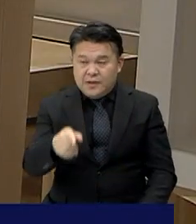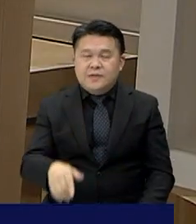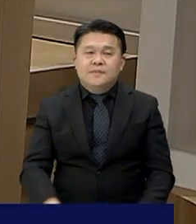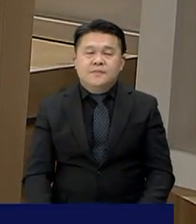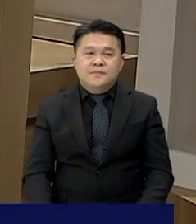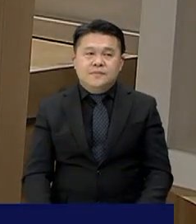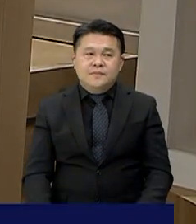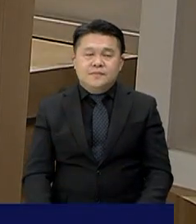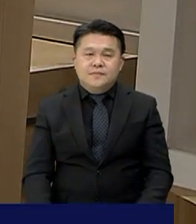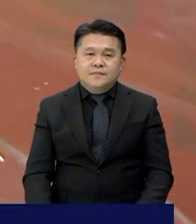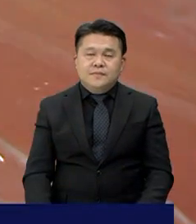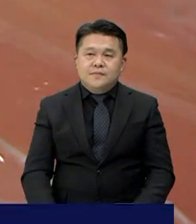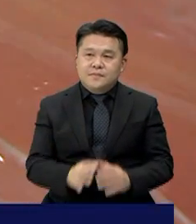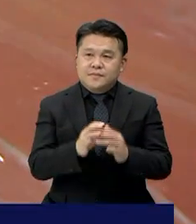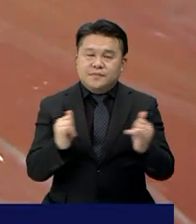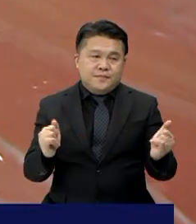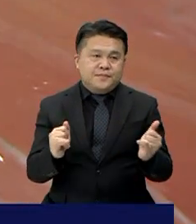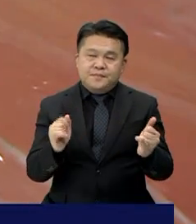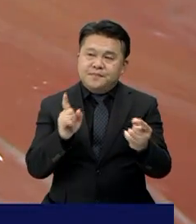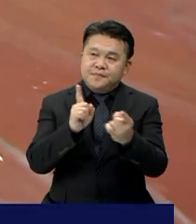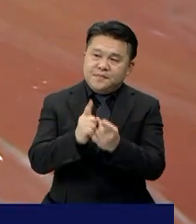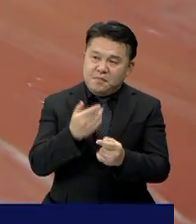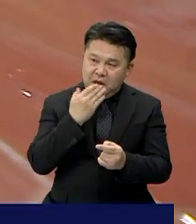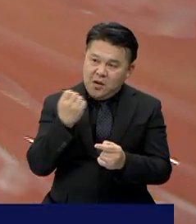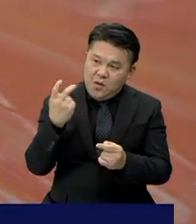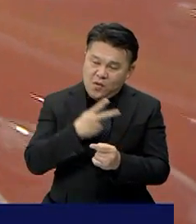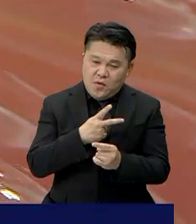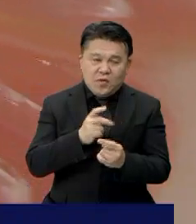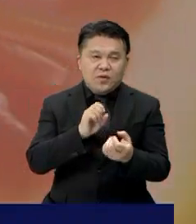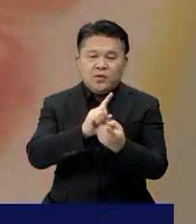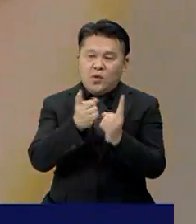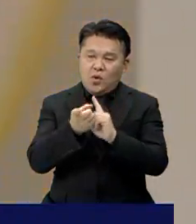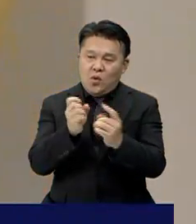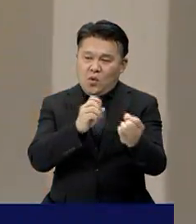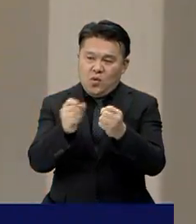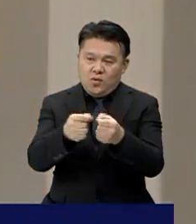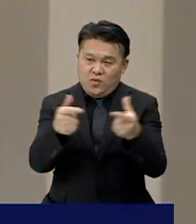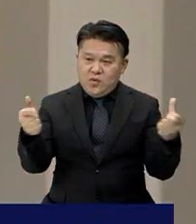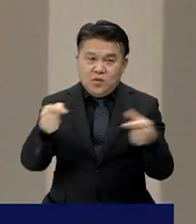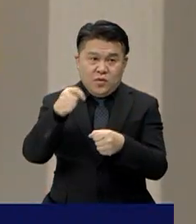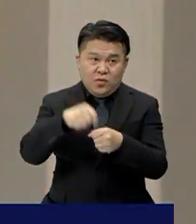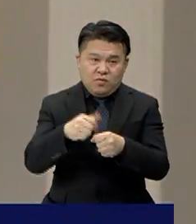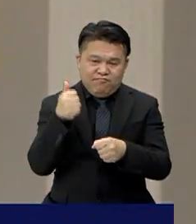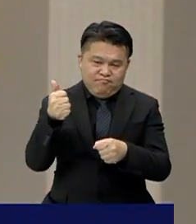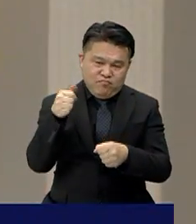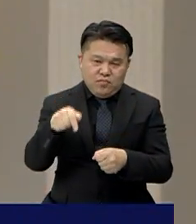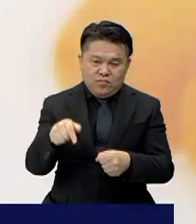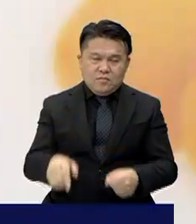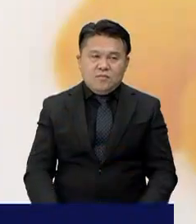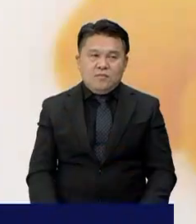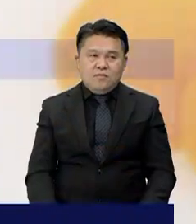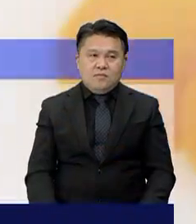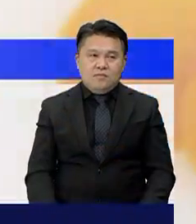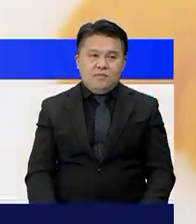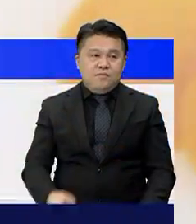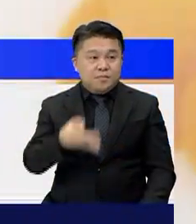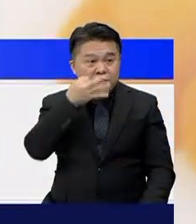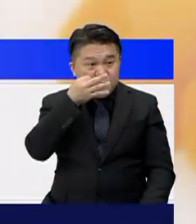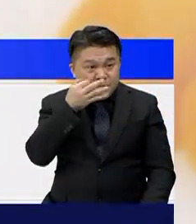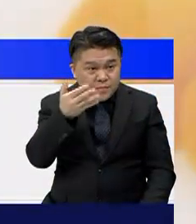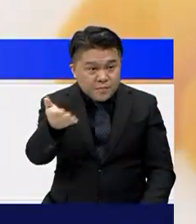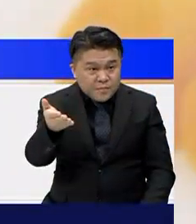구성했습니다. 대중과 접점을 확대하며 소통의 폭을 넓히기엔 최적의 입지로 보고 있습니다. 보여드리는